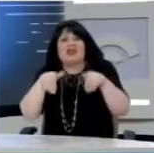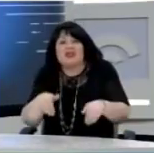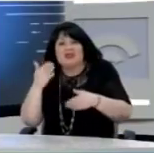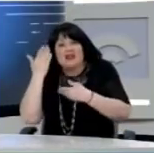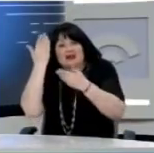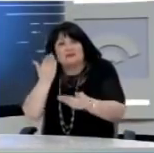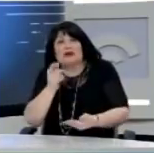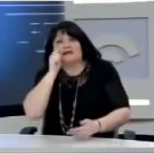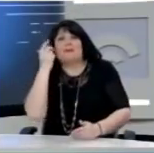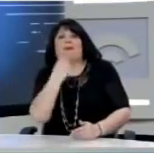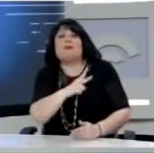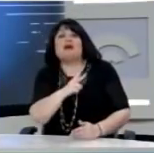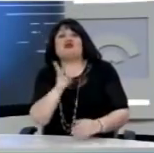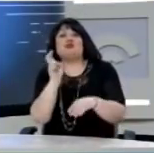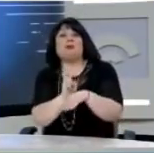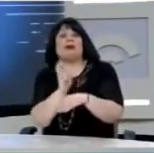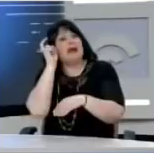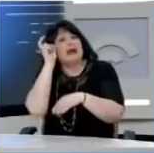τη μνήμη του πατέρα σας, όχι εγώ.